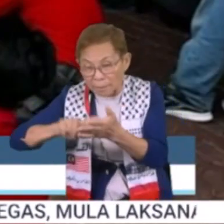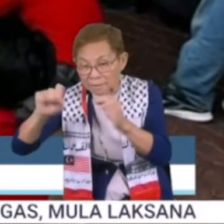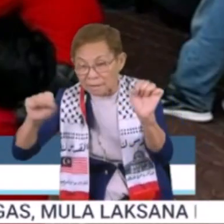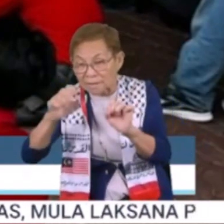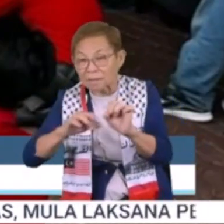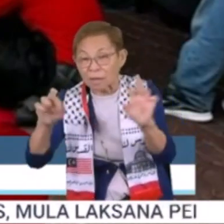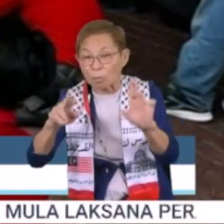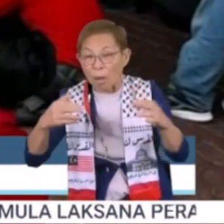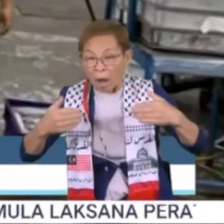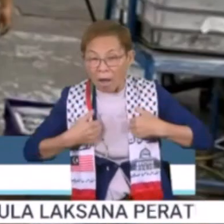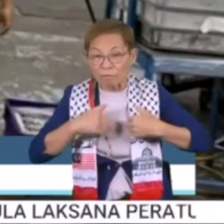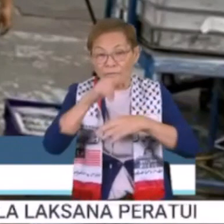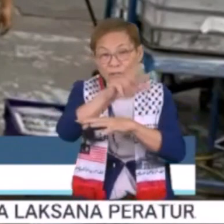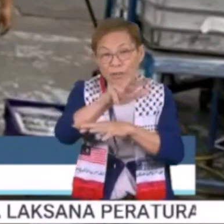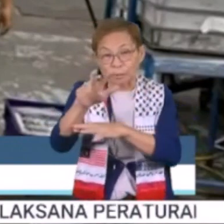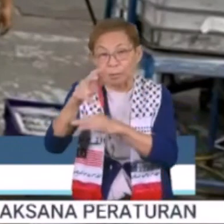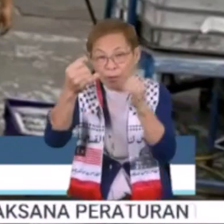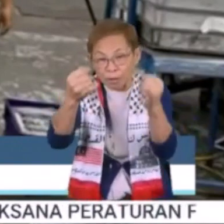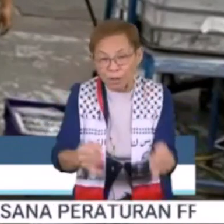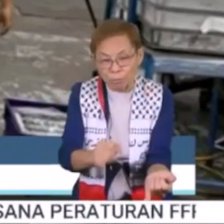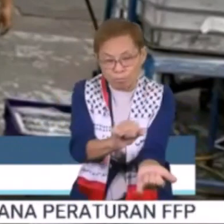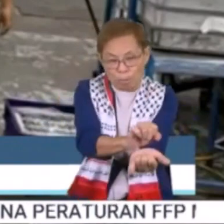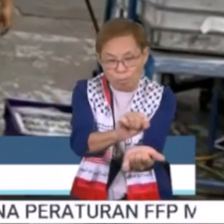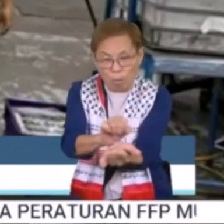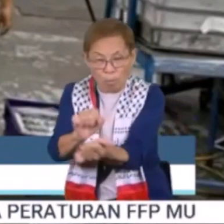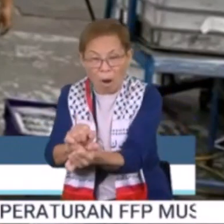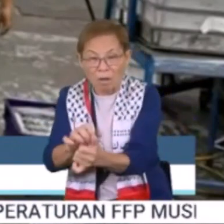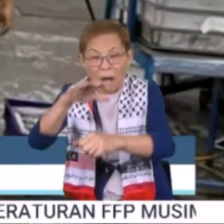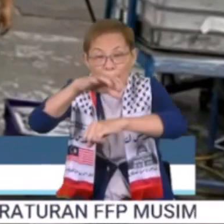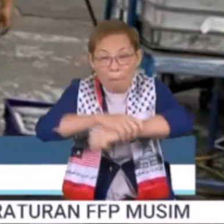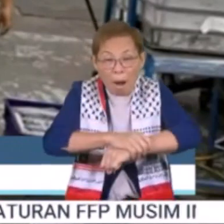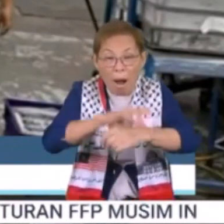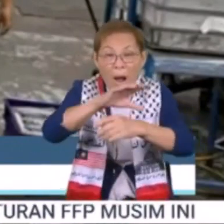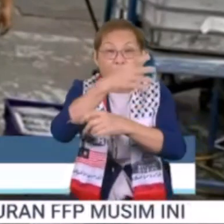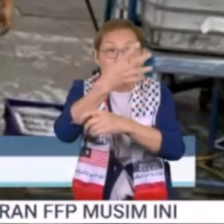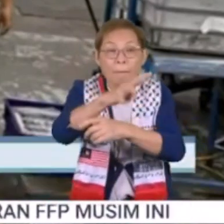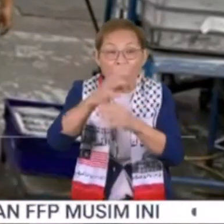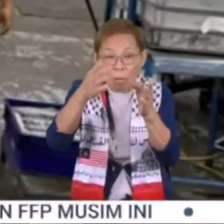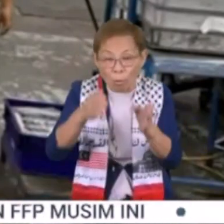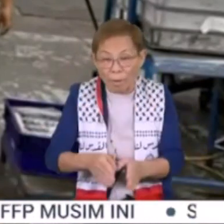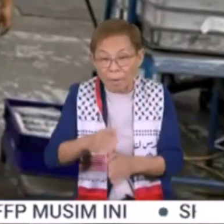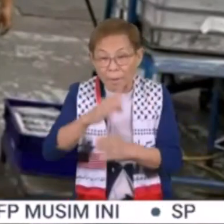Rabu menyaksikan 33 individu dicekup. Tangkapan melibatkan 14